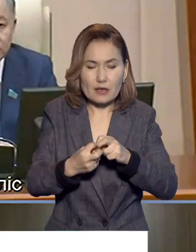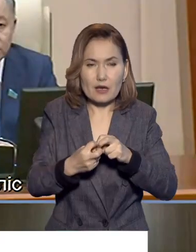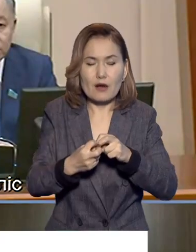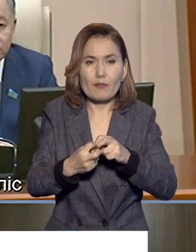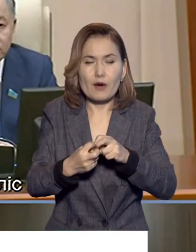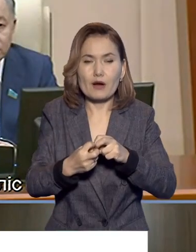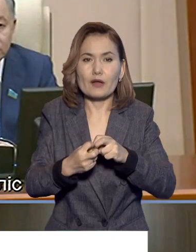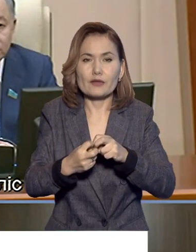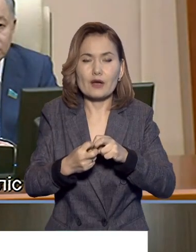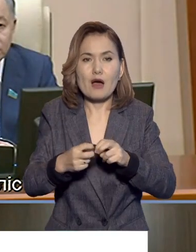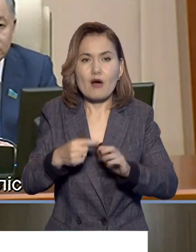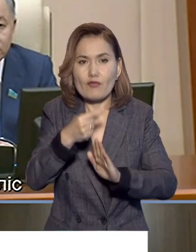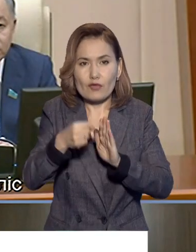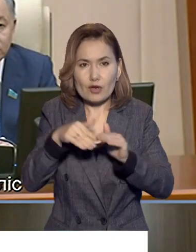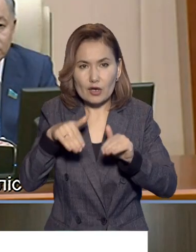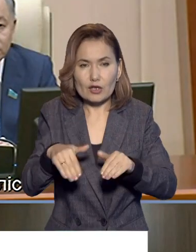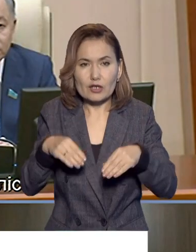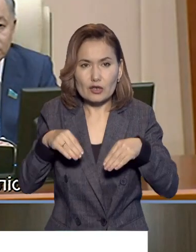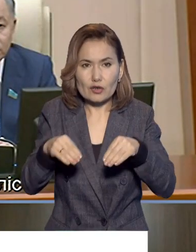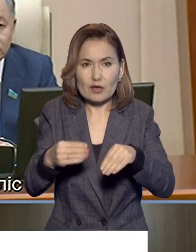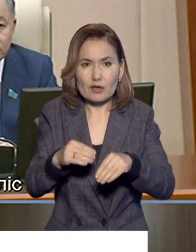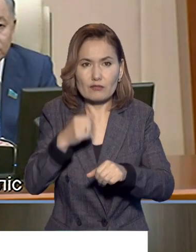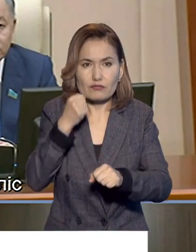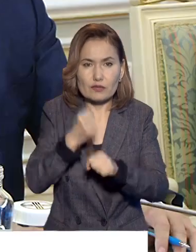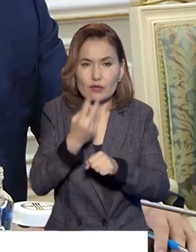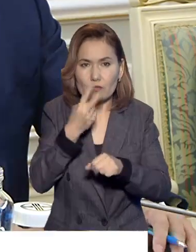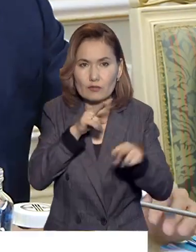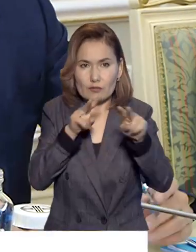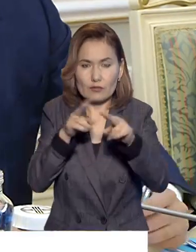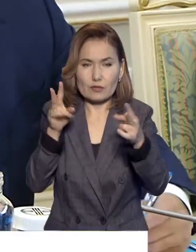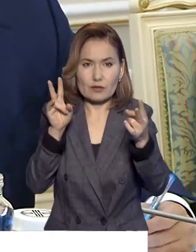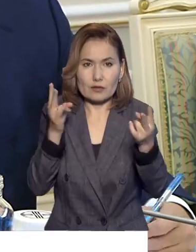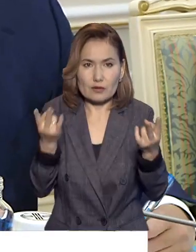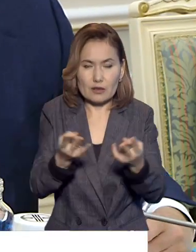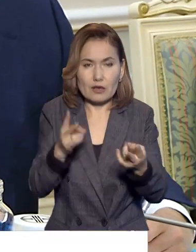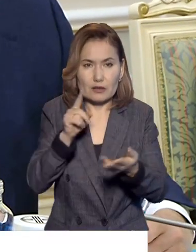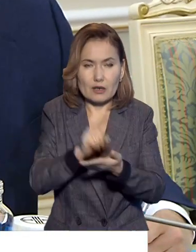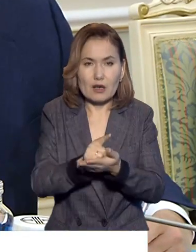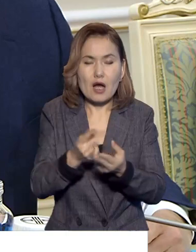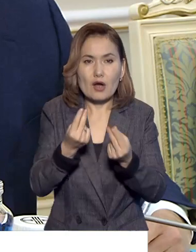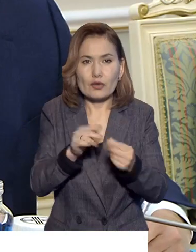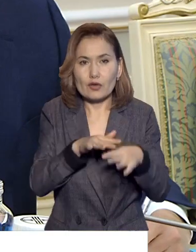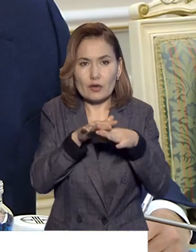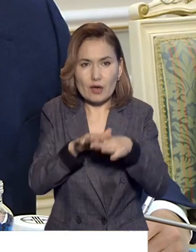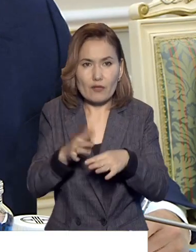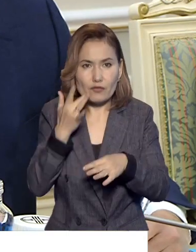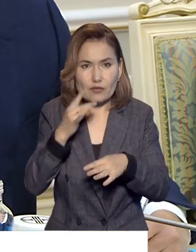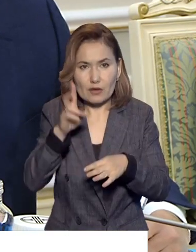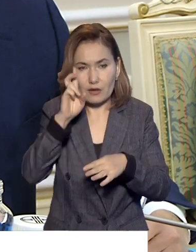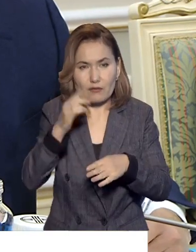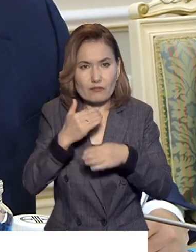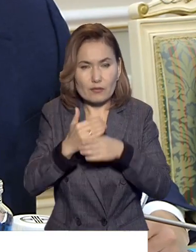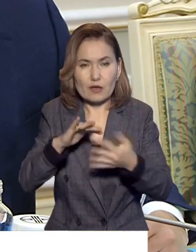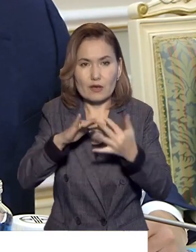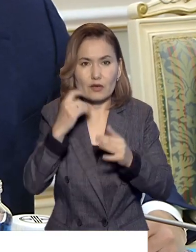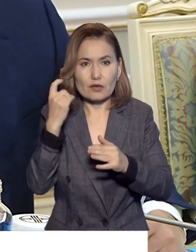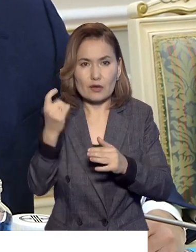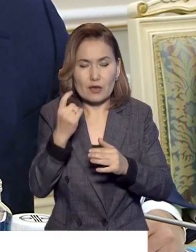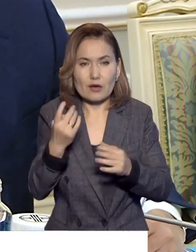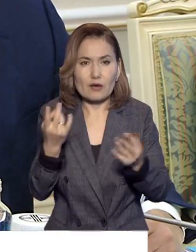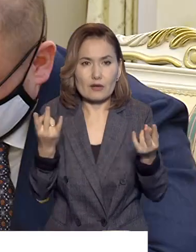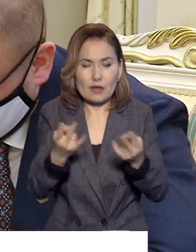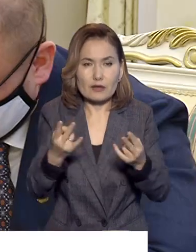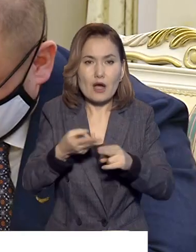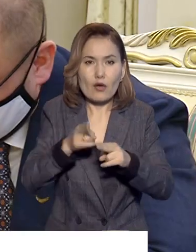егу науқанын қатаң бақылауда ұстауы тиіс. Субсидияны тұрақты беруге қатысты мәселе жиі